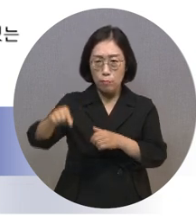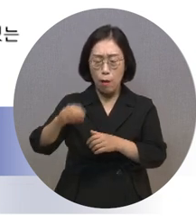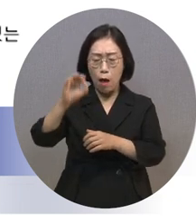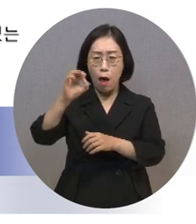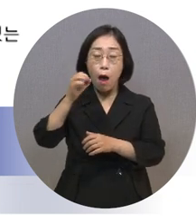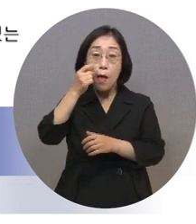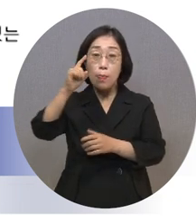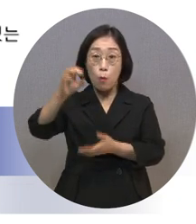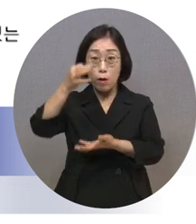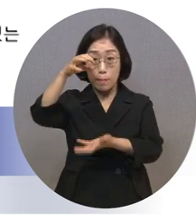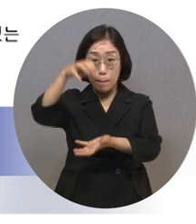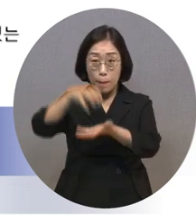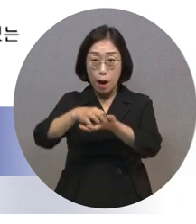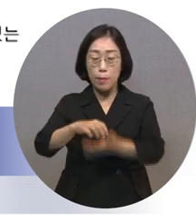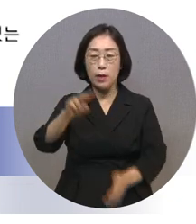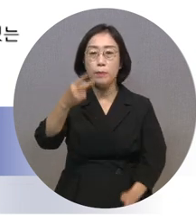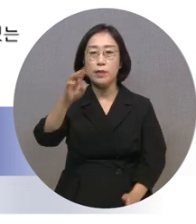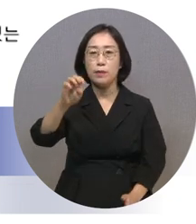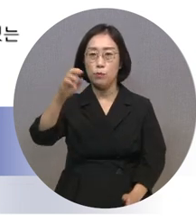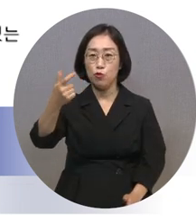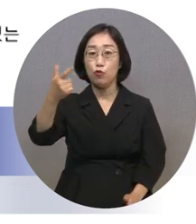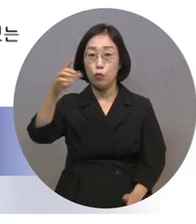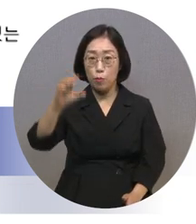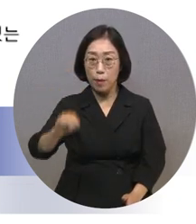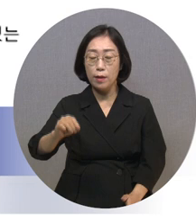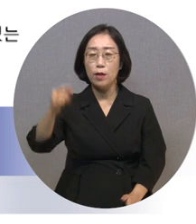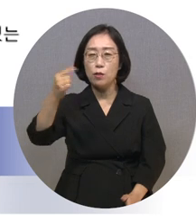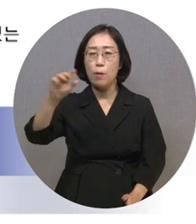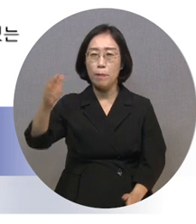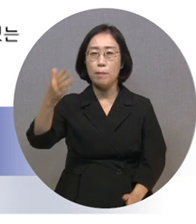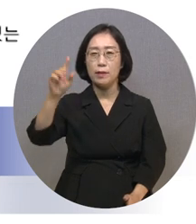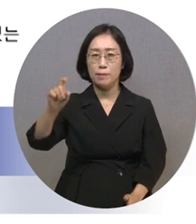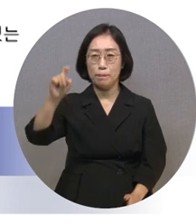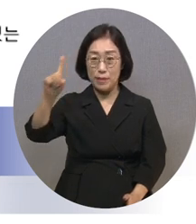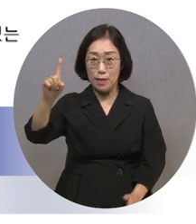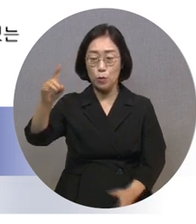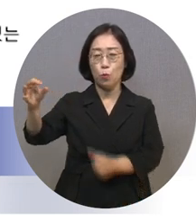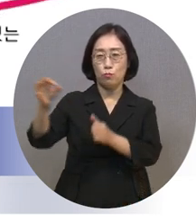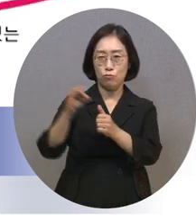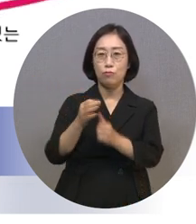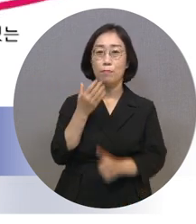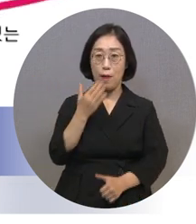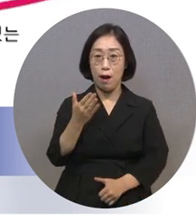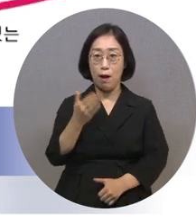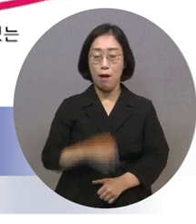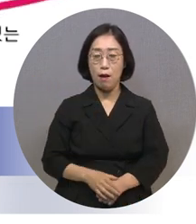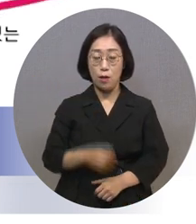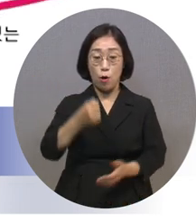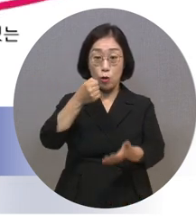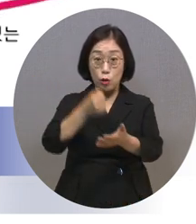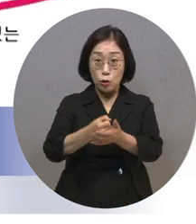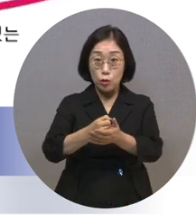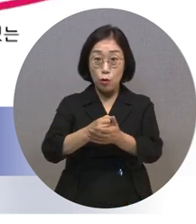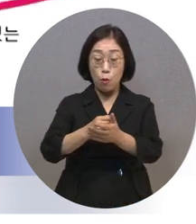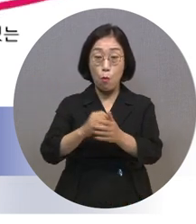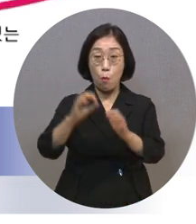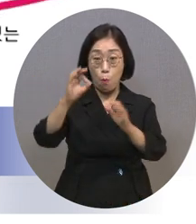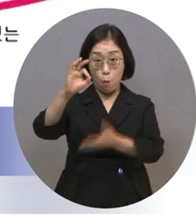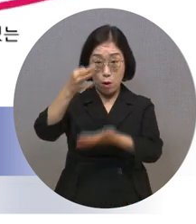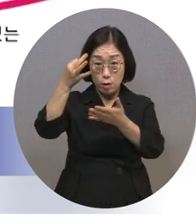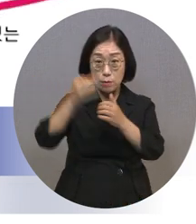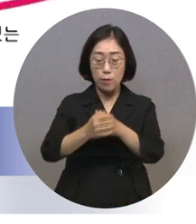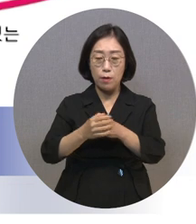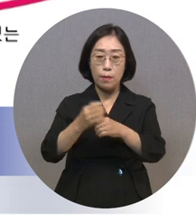환산하면 246만 18811을 받게 됩니다 이번에 확정된 서울시 생활임금은 내년 1월